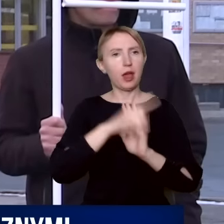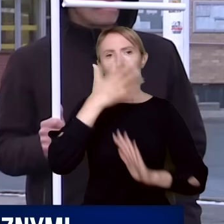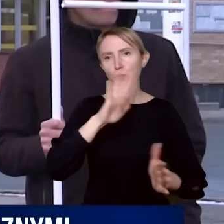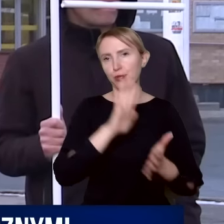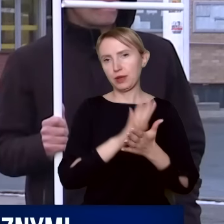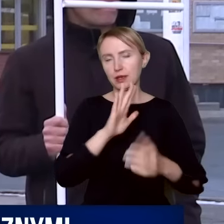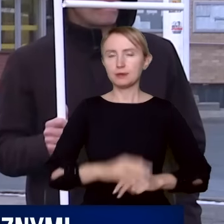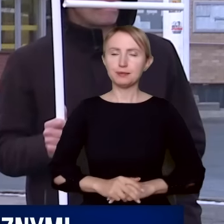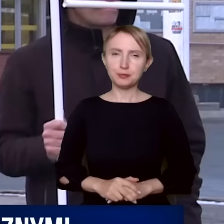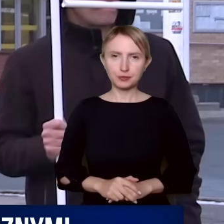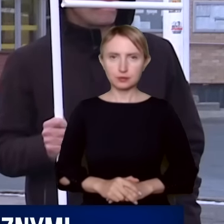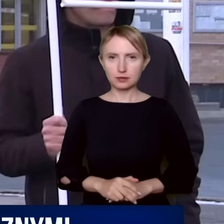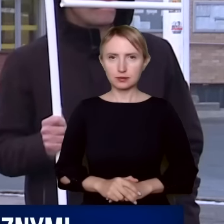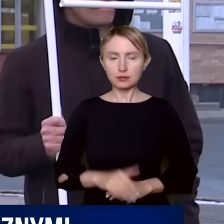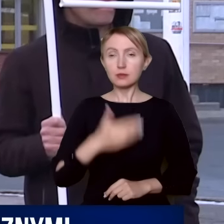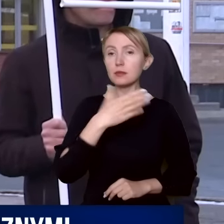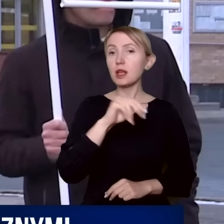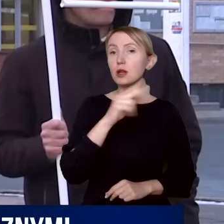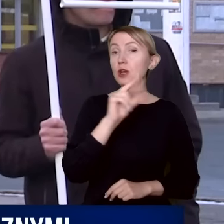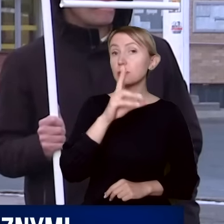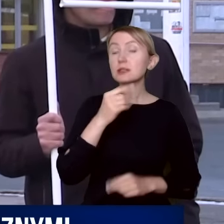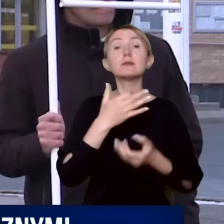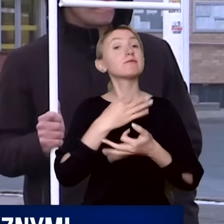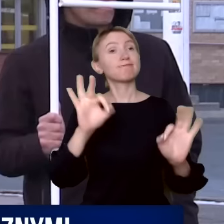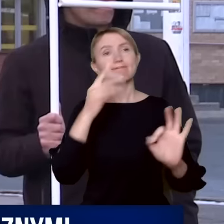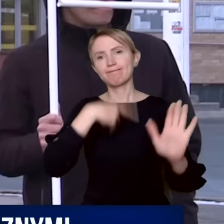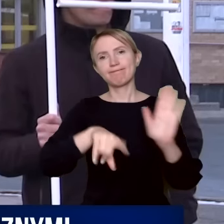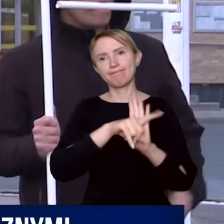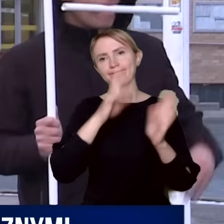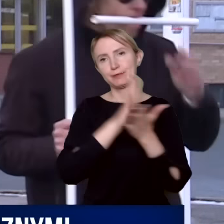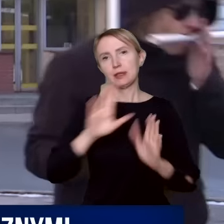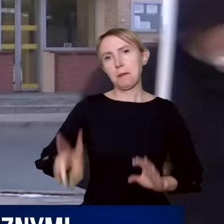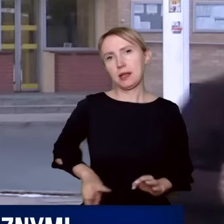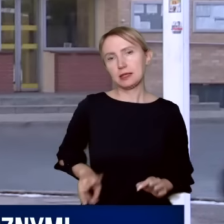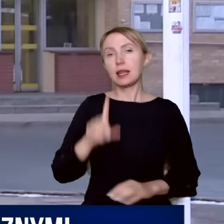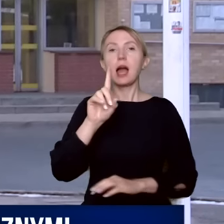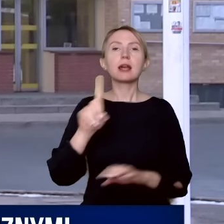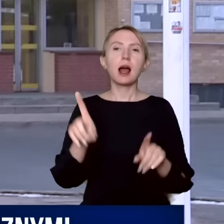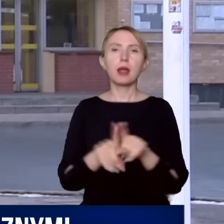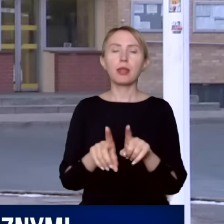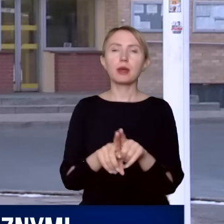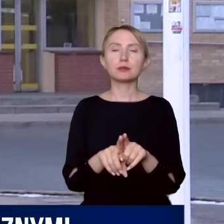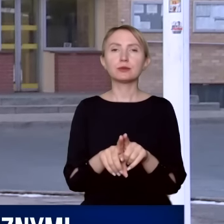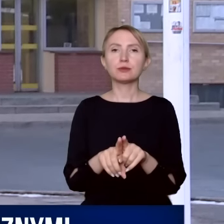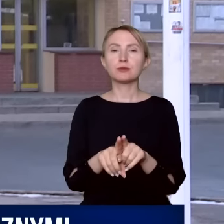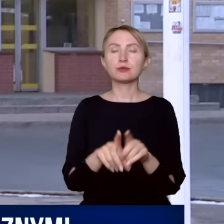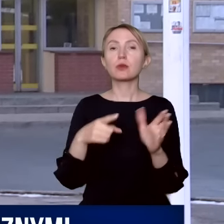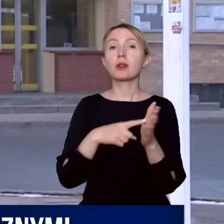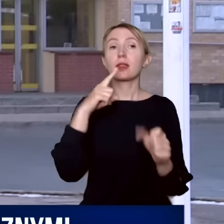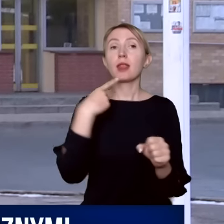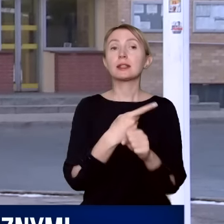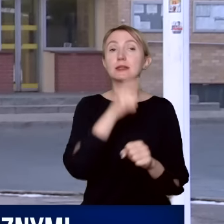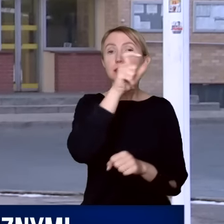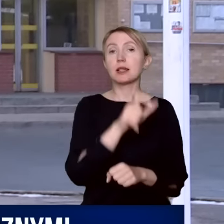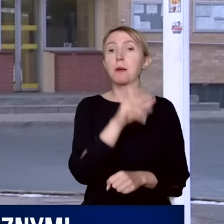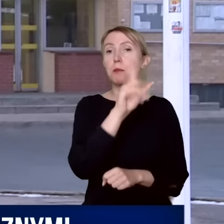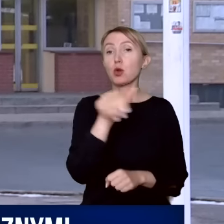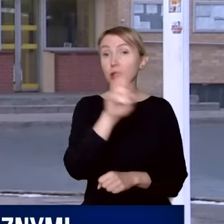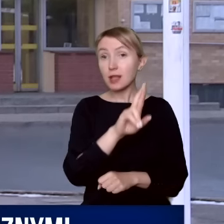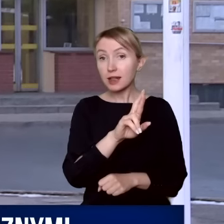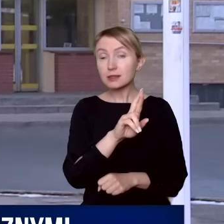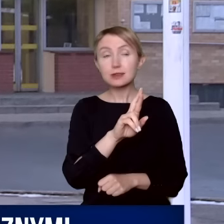z aresztu śledczego Mariusza Kamińskiego i Macieja Wąsika. Ale oczywiście, drodzy państwo, ta decyzja Adama Bodnara